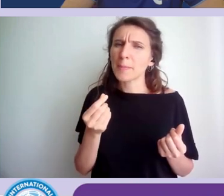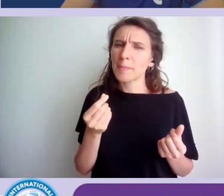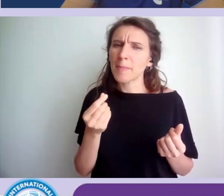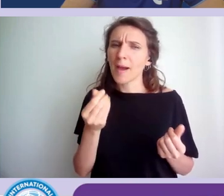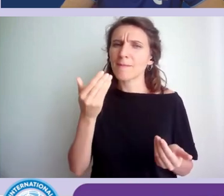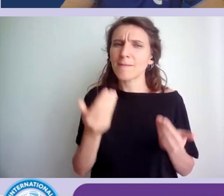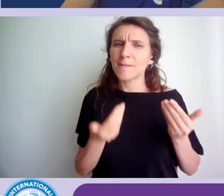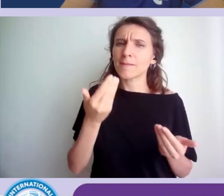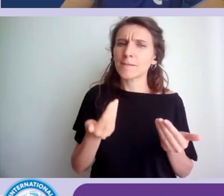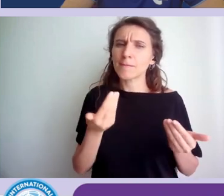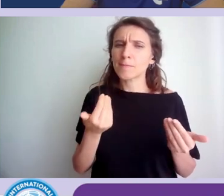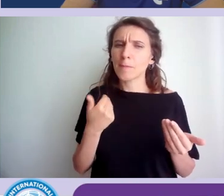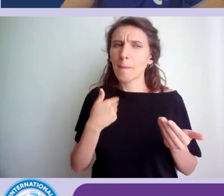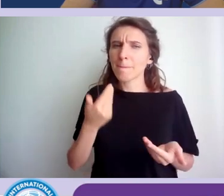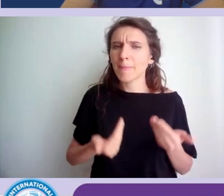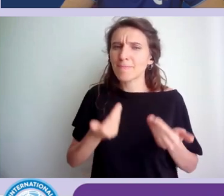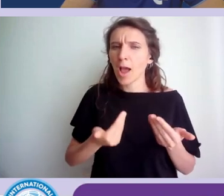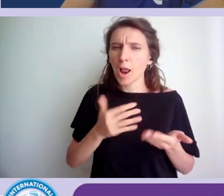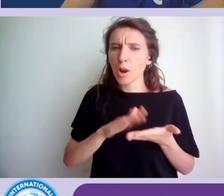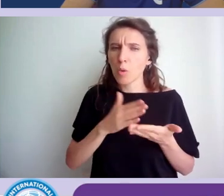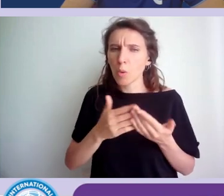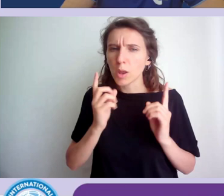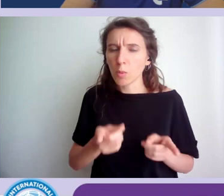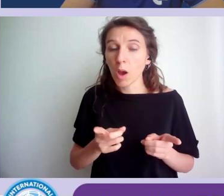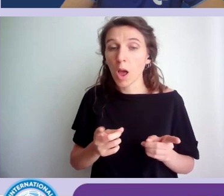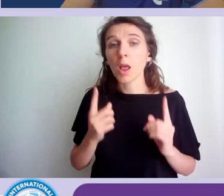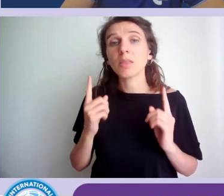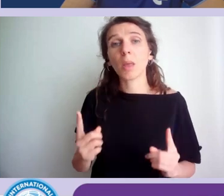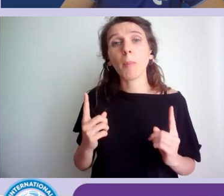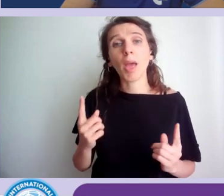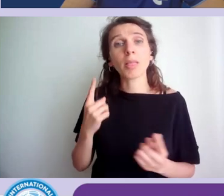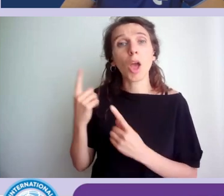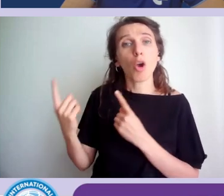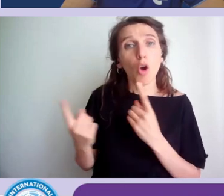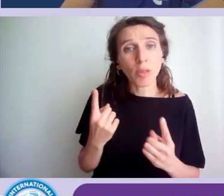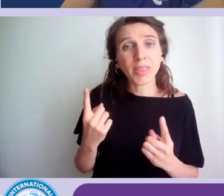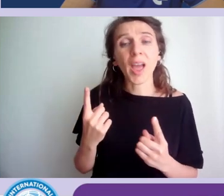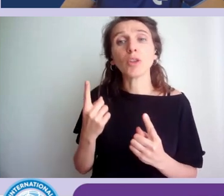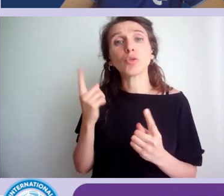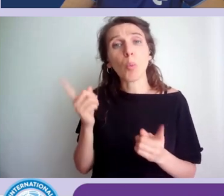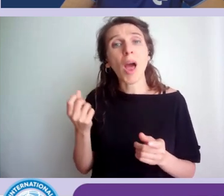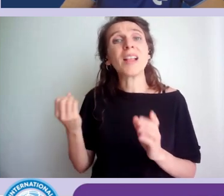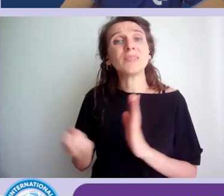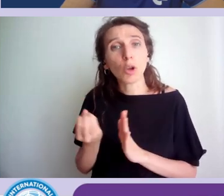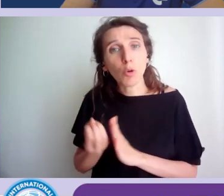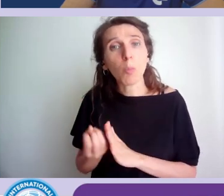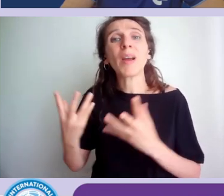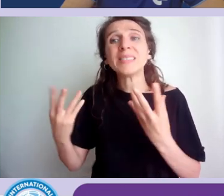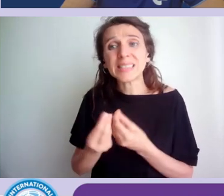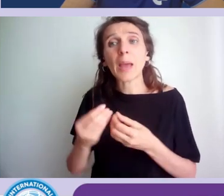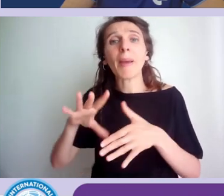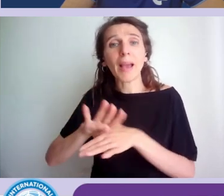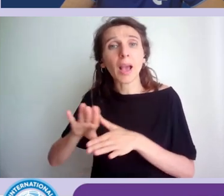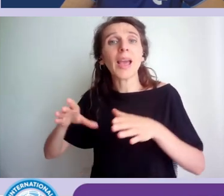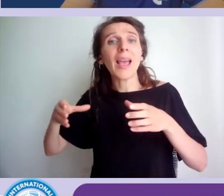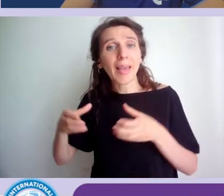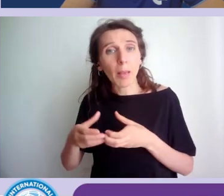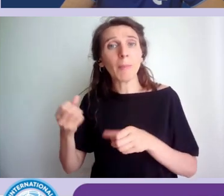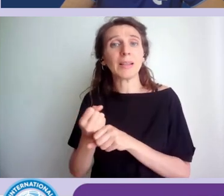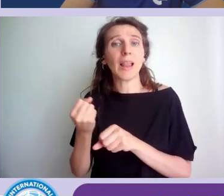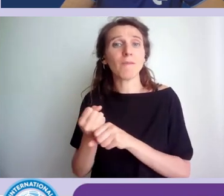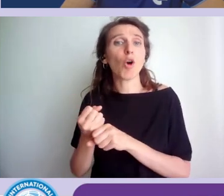è una domanda che va Calata nella contesto di sviluppo insieme al gruppo di sviluppo faccio un esempio per